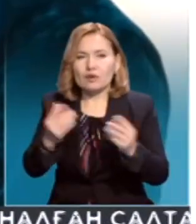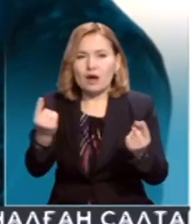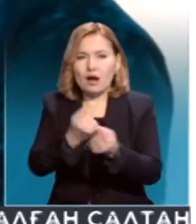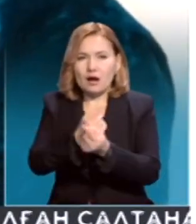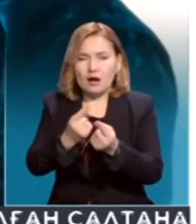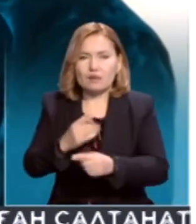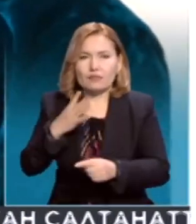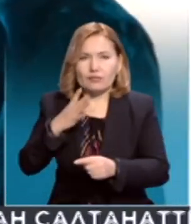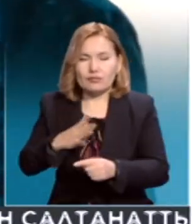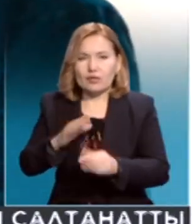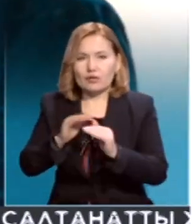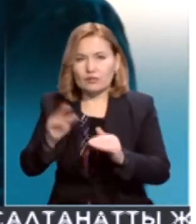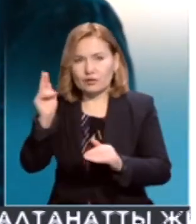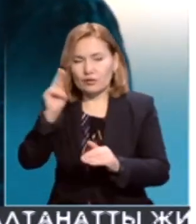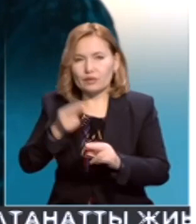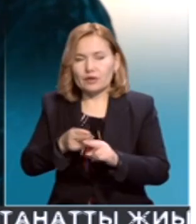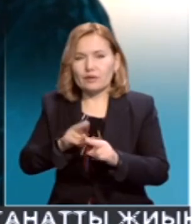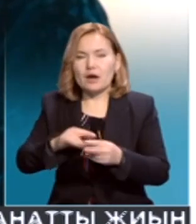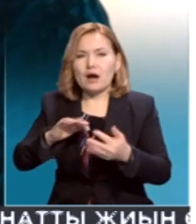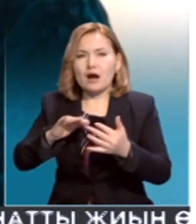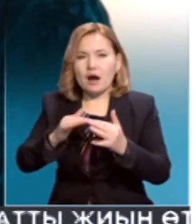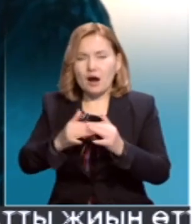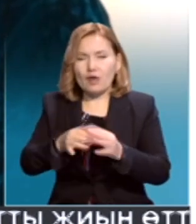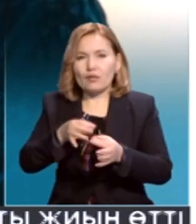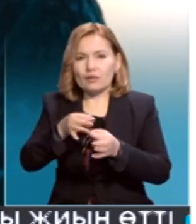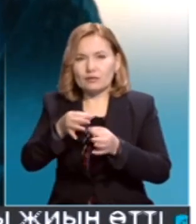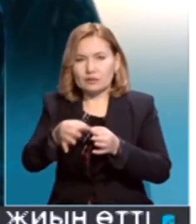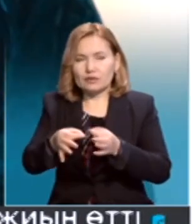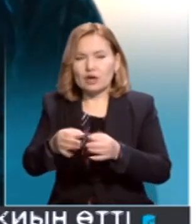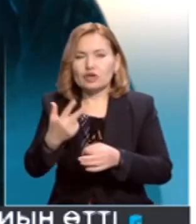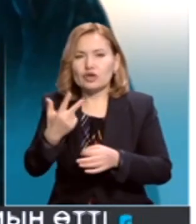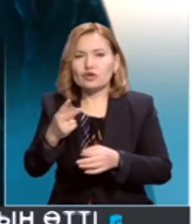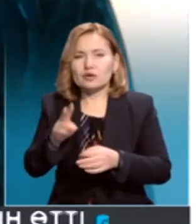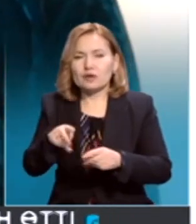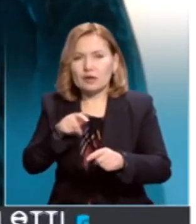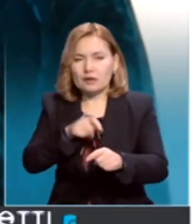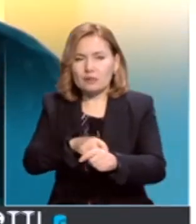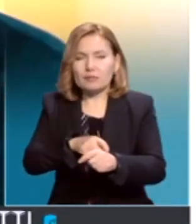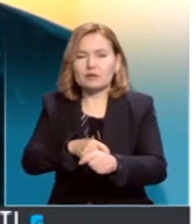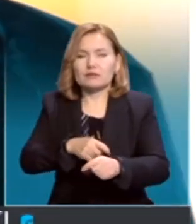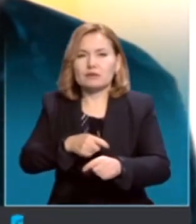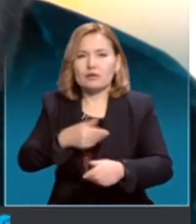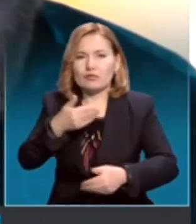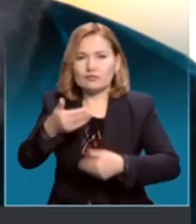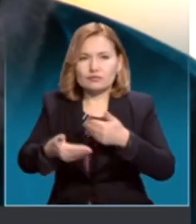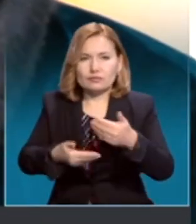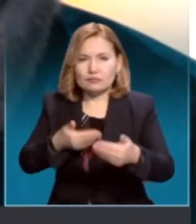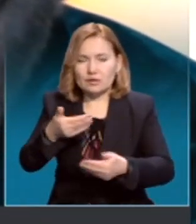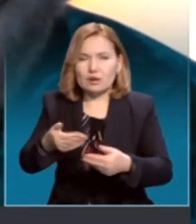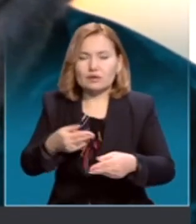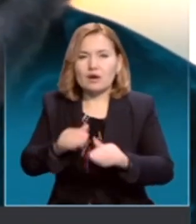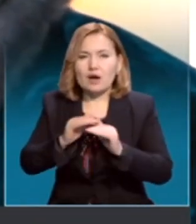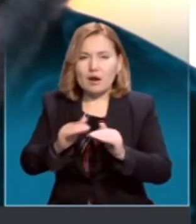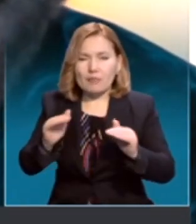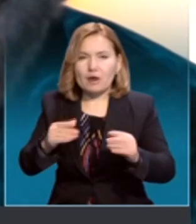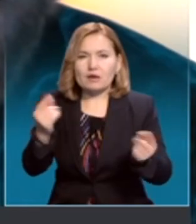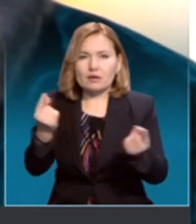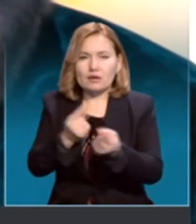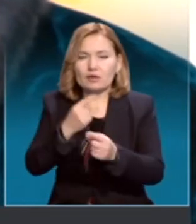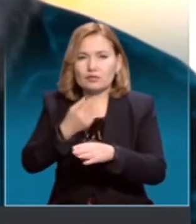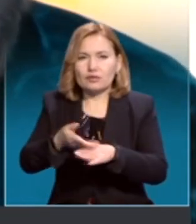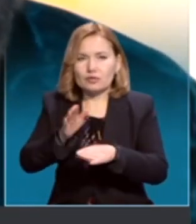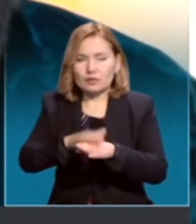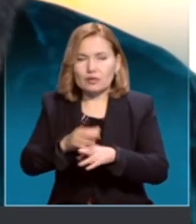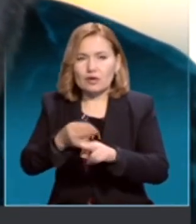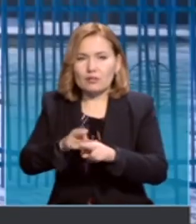Ауылдың арақашықтығы 3 километр. Сондай жерге жаяу кетеді. Еп берген көлігі жоқ. Тасымалдау көлік болмаған кейін балдар үйіне жете алмайды, түн